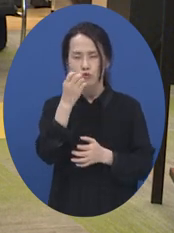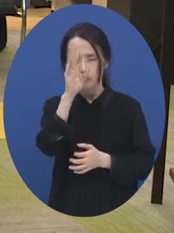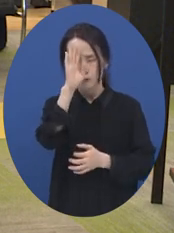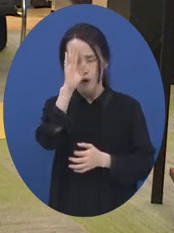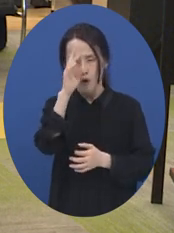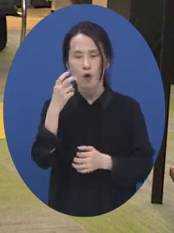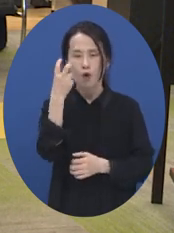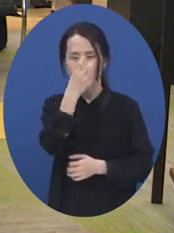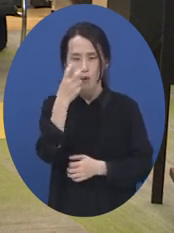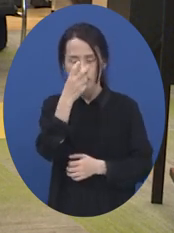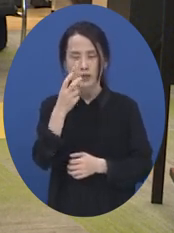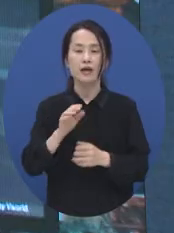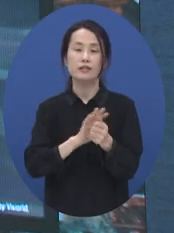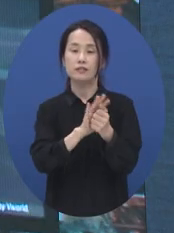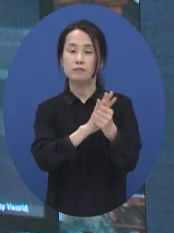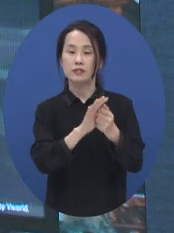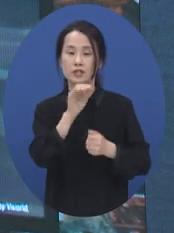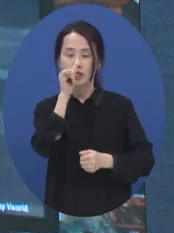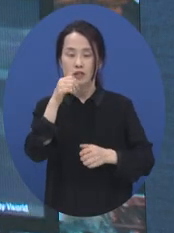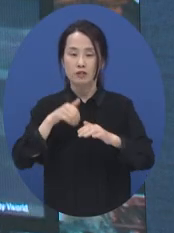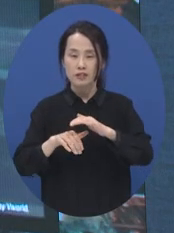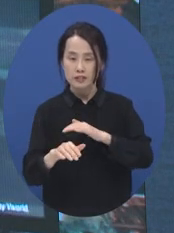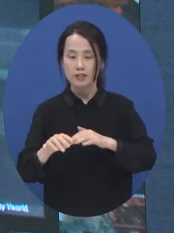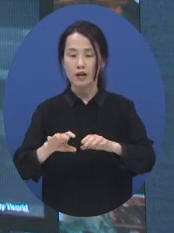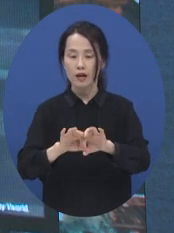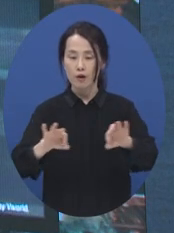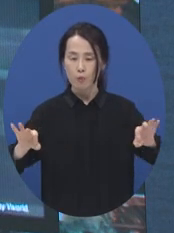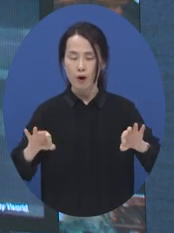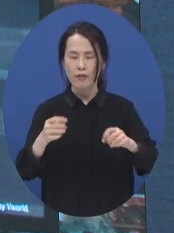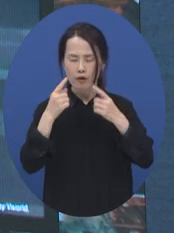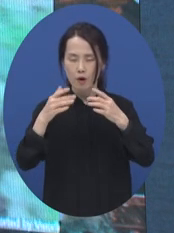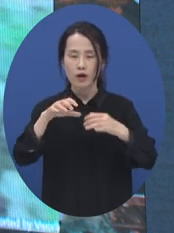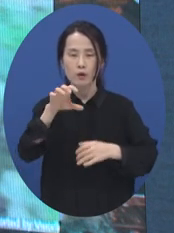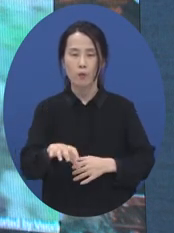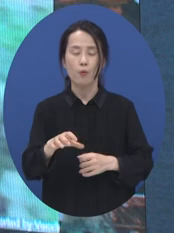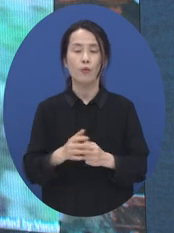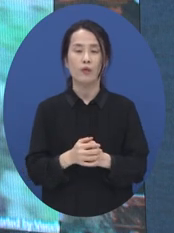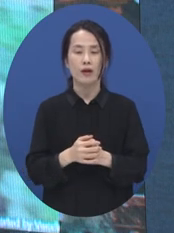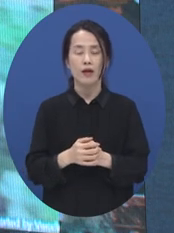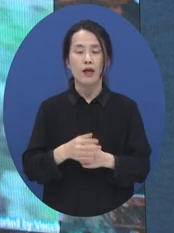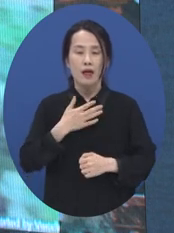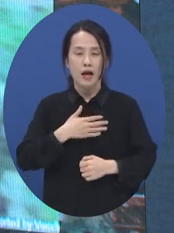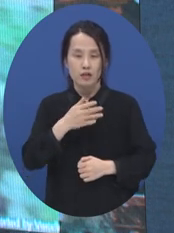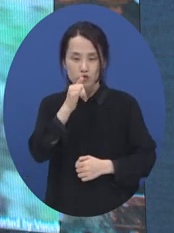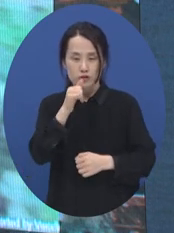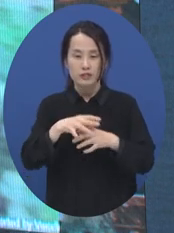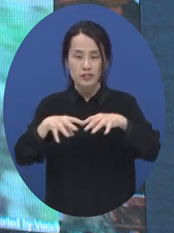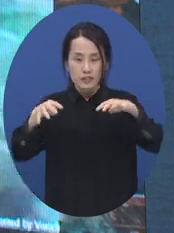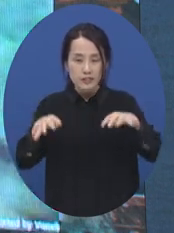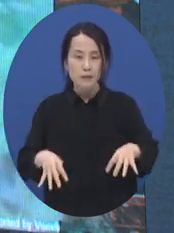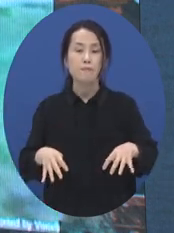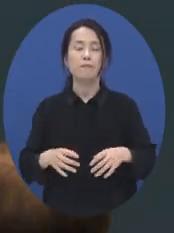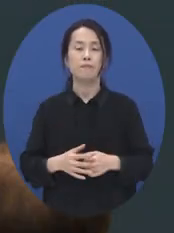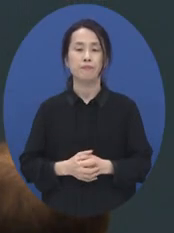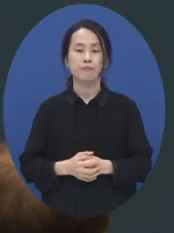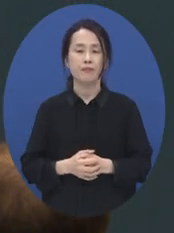건강을 진단하는 서비스, 지하 매설관의 정확한 위치와 시공 정보를 알수 있는